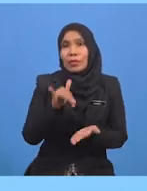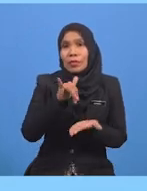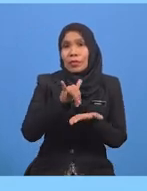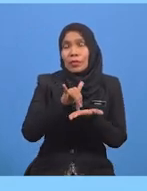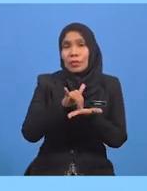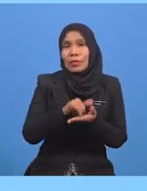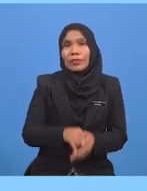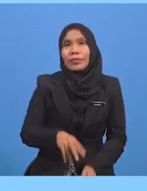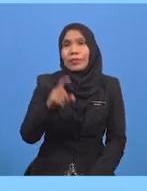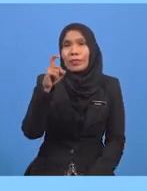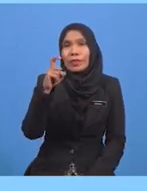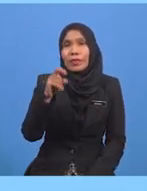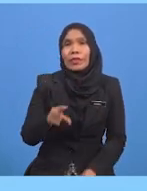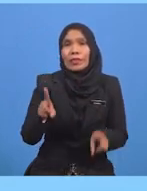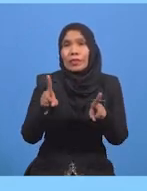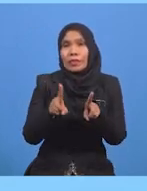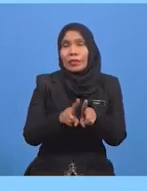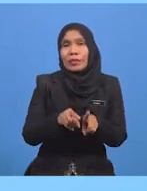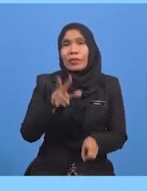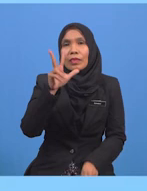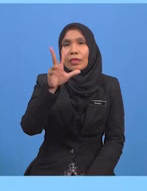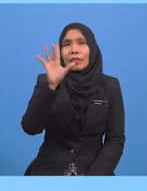itu, X sama dengan